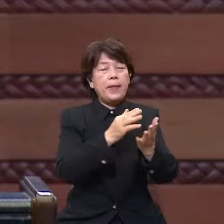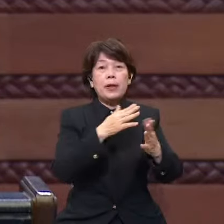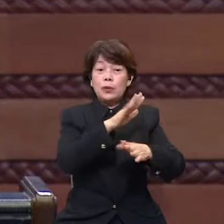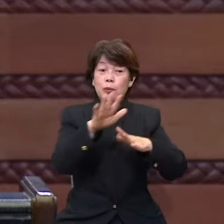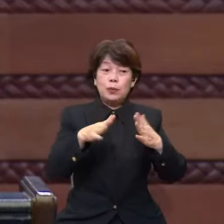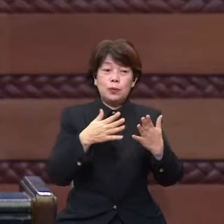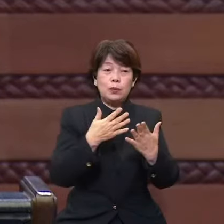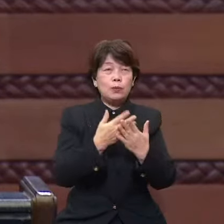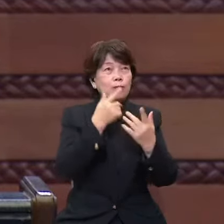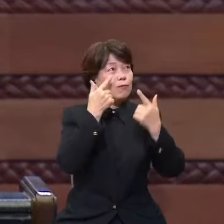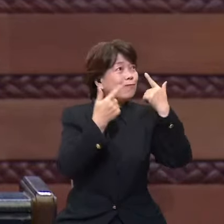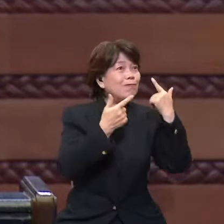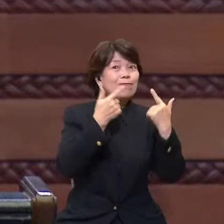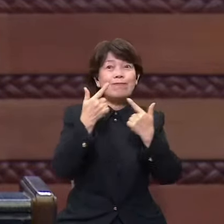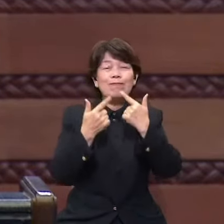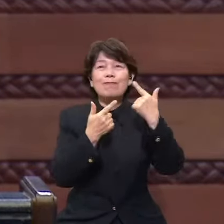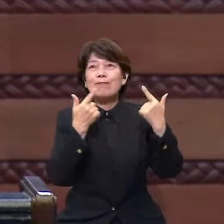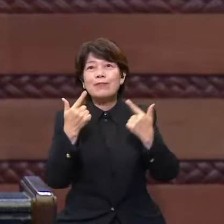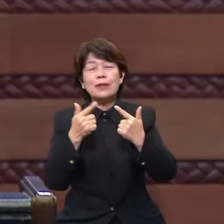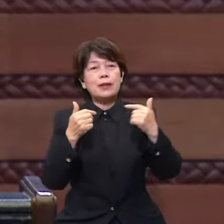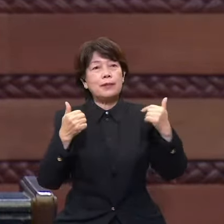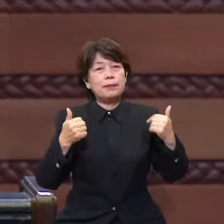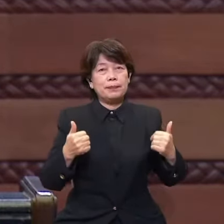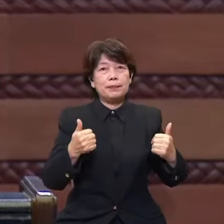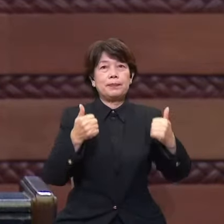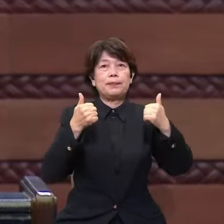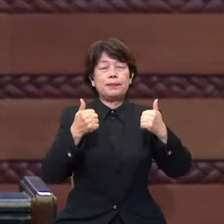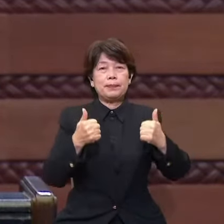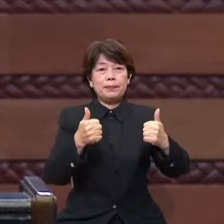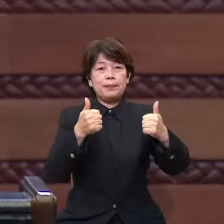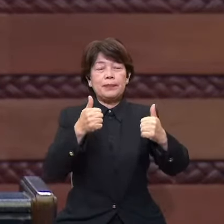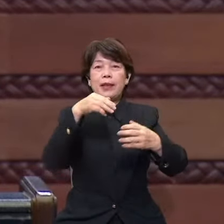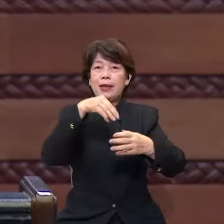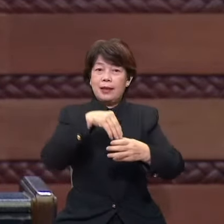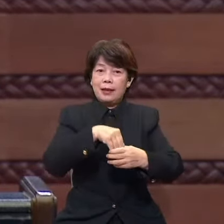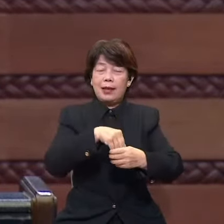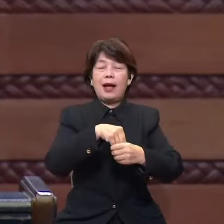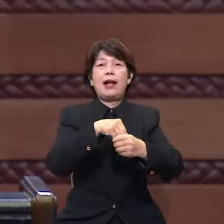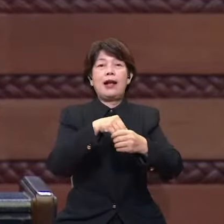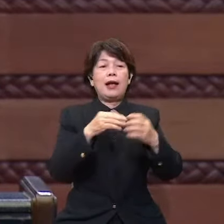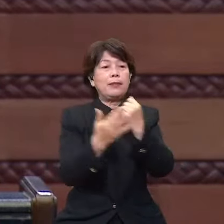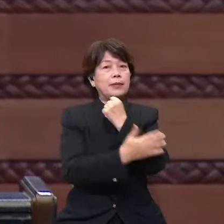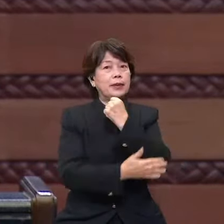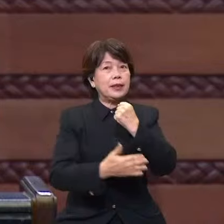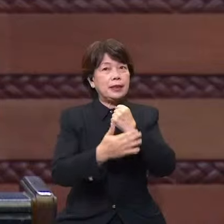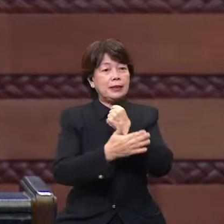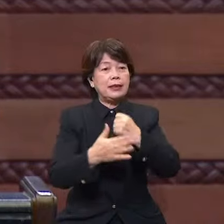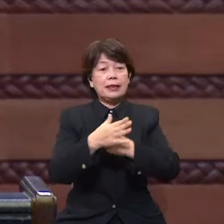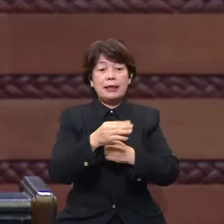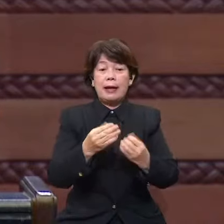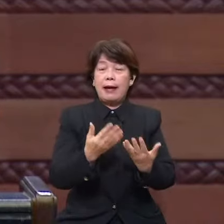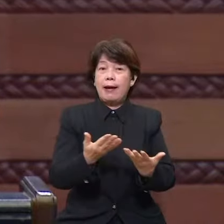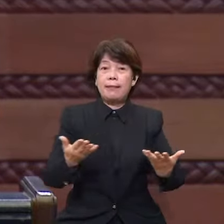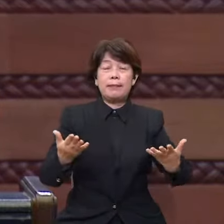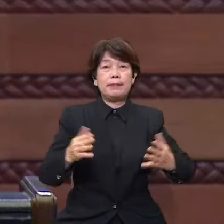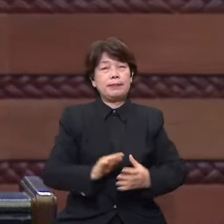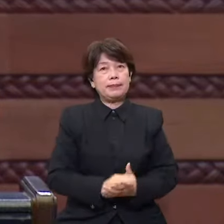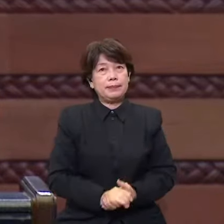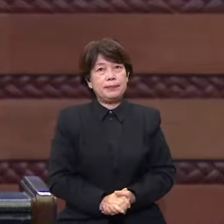adalah di bawah bidang kuasa Kementerian Perdagangan, Dalam Negeri dan Hak Ehwal Pengguna.